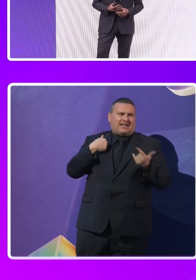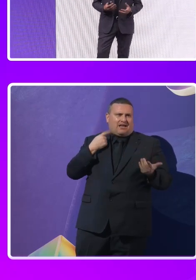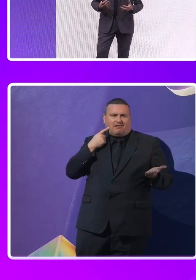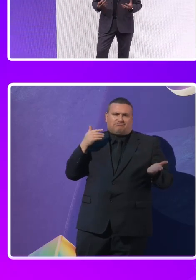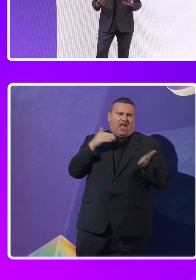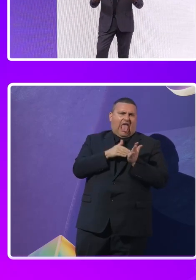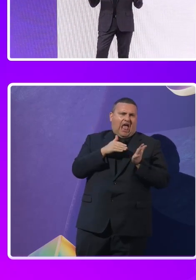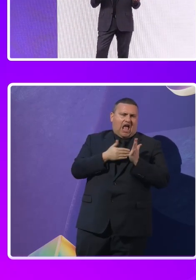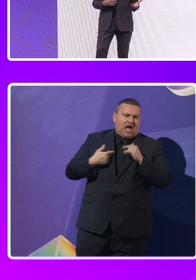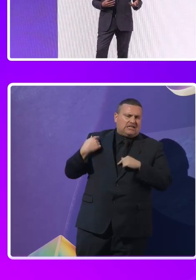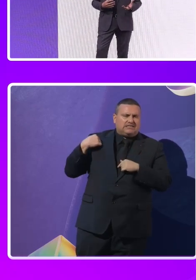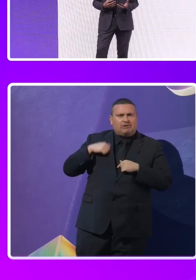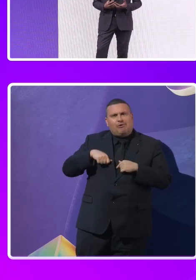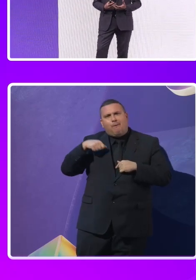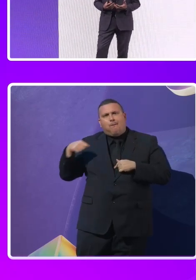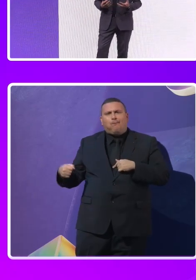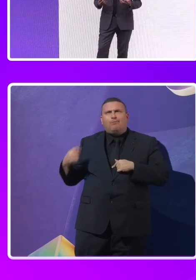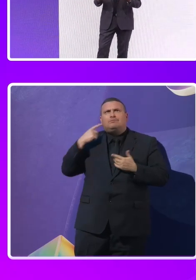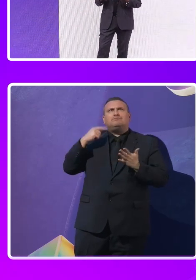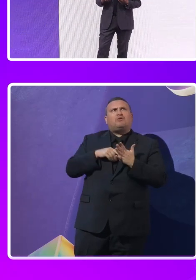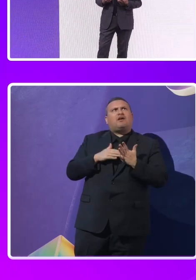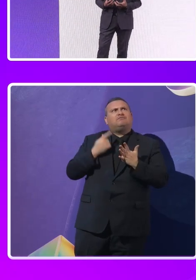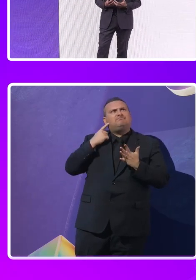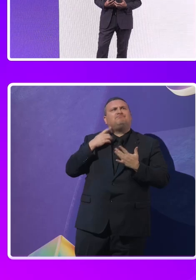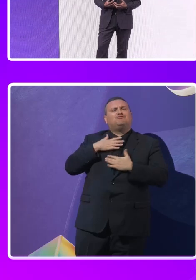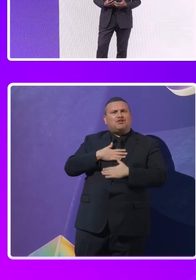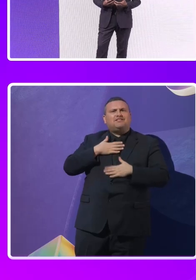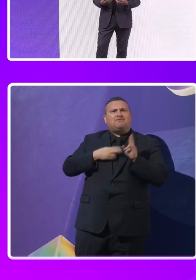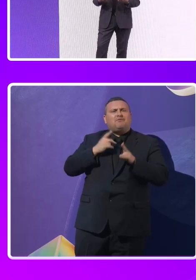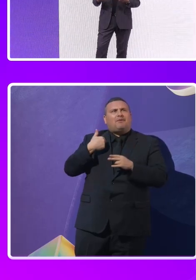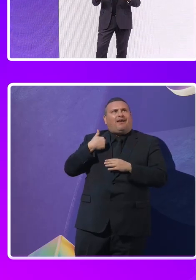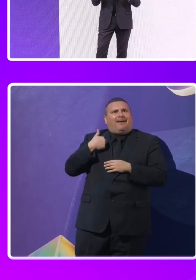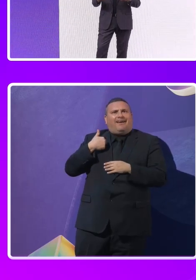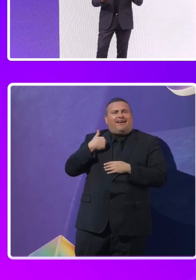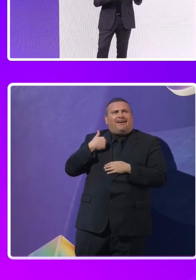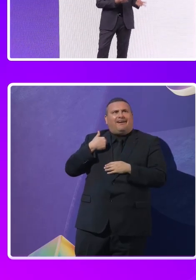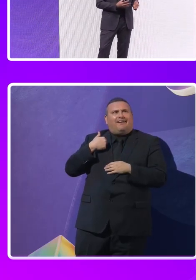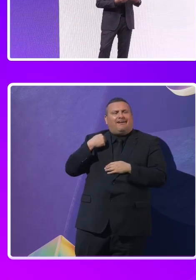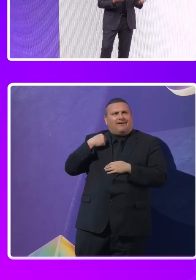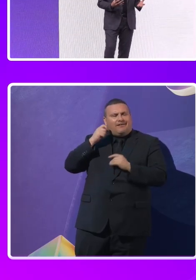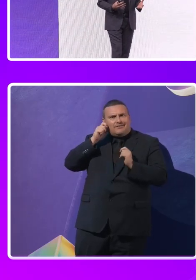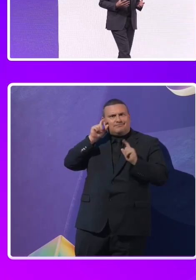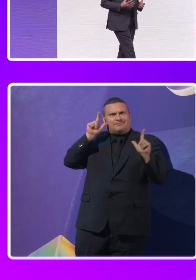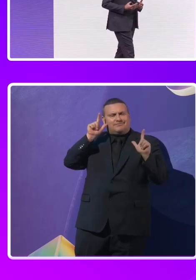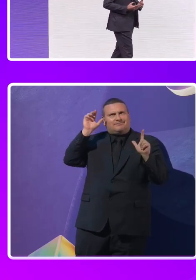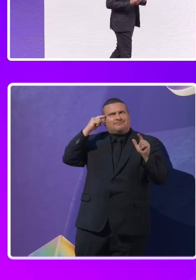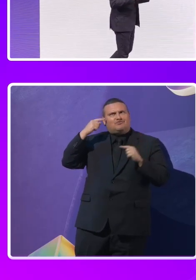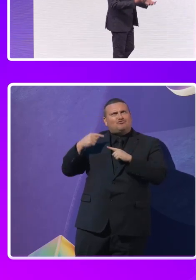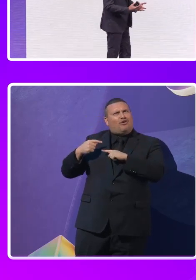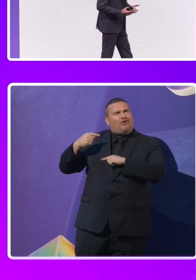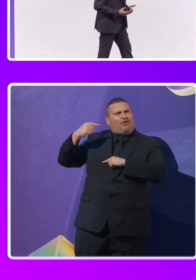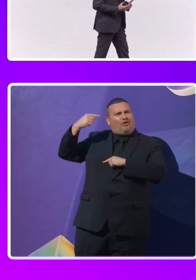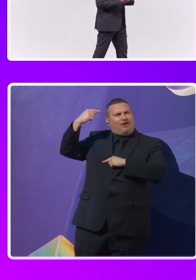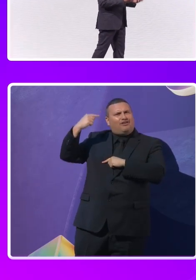torna a casa Torna a casa più soddisfatto perché mi accorgo di aver lavorato durante la giornata